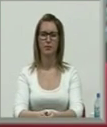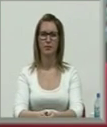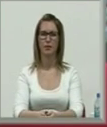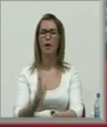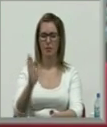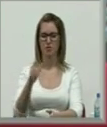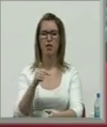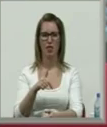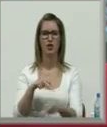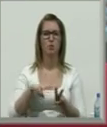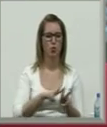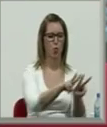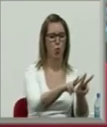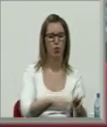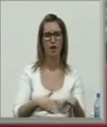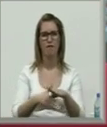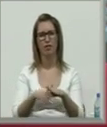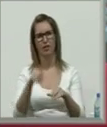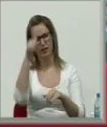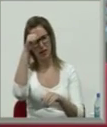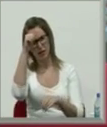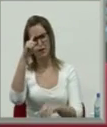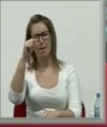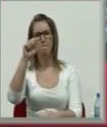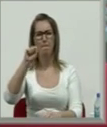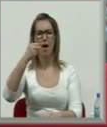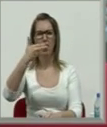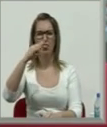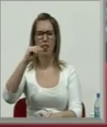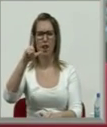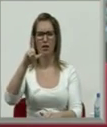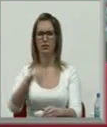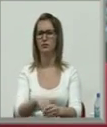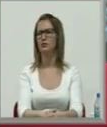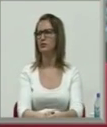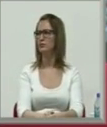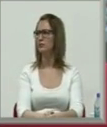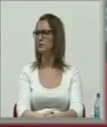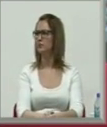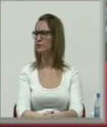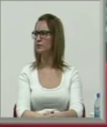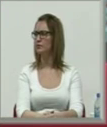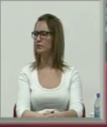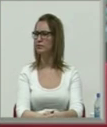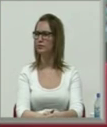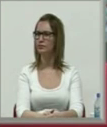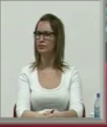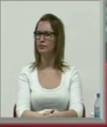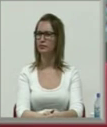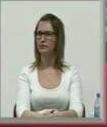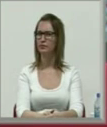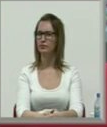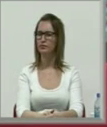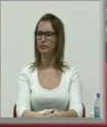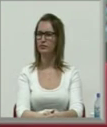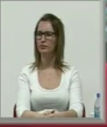gdzie będzie mowa o nie tych najważniejszych, największych miastach, które są pierwszym wyborem najczęściej